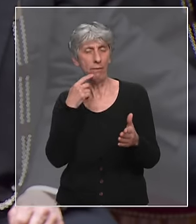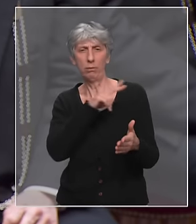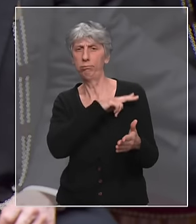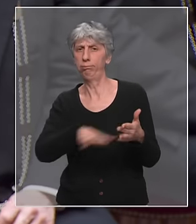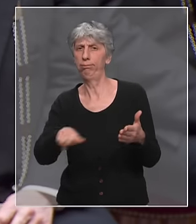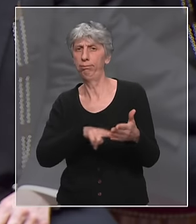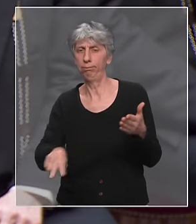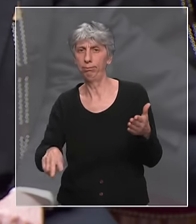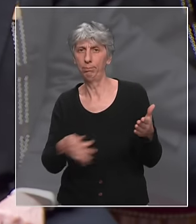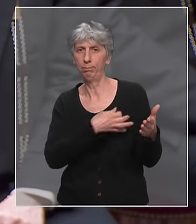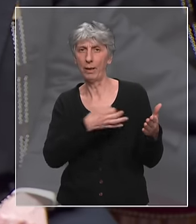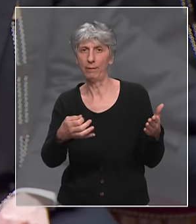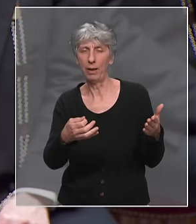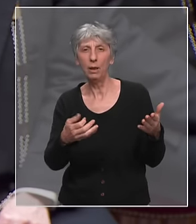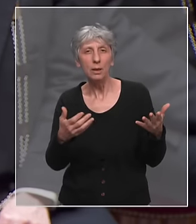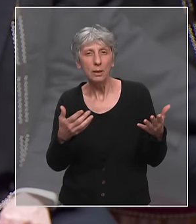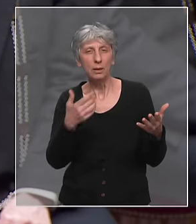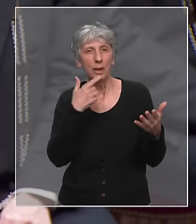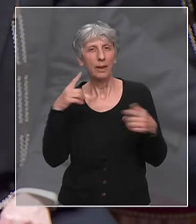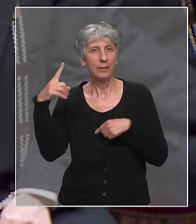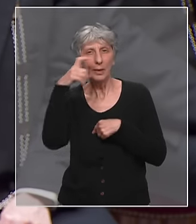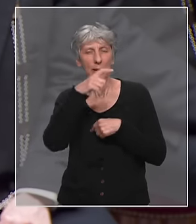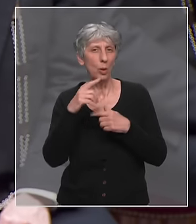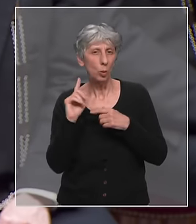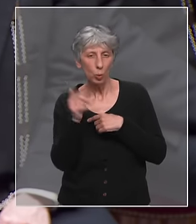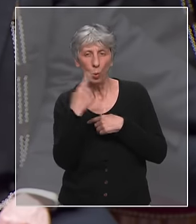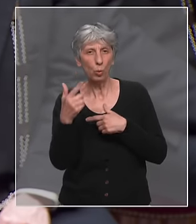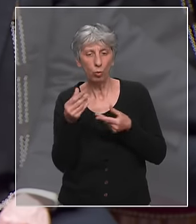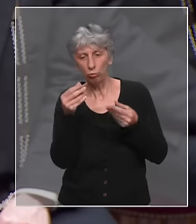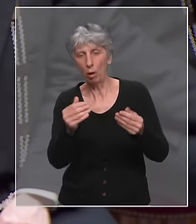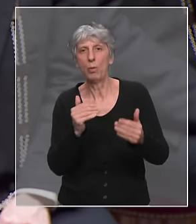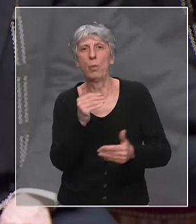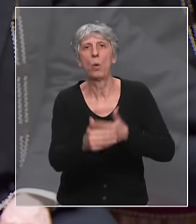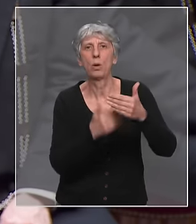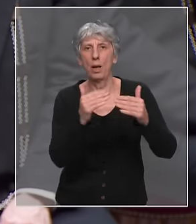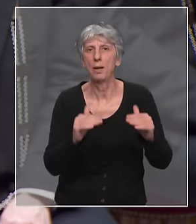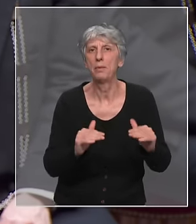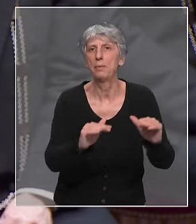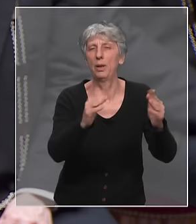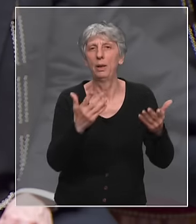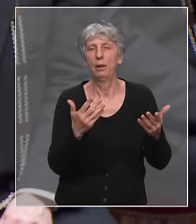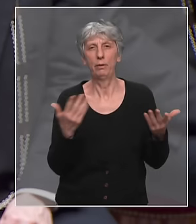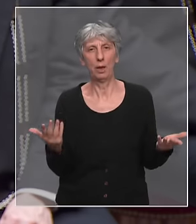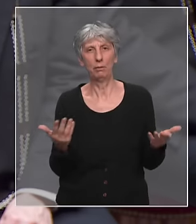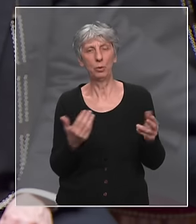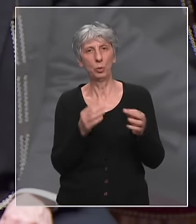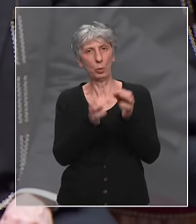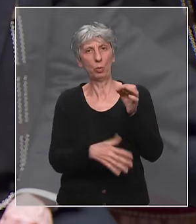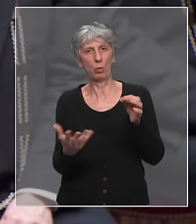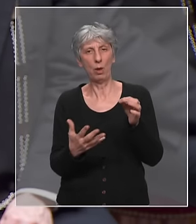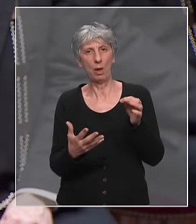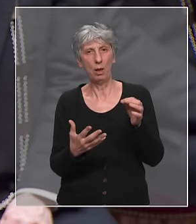parfaitement, la réalité, c'est que vous avez le plus grand mal à faire progresser tout le monde. À partir de là, la réponse, ça doit être quoi ? Un, mettre le